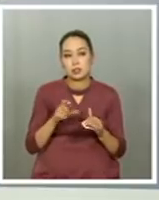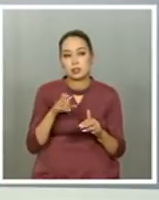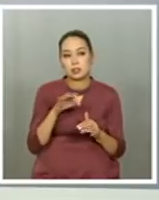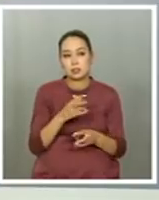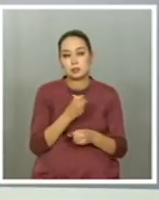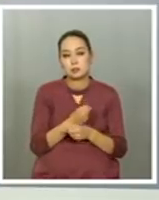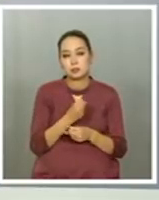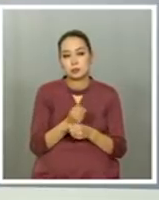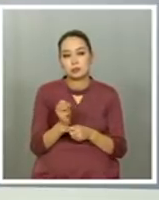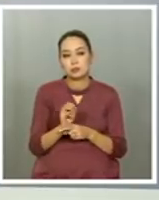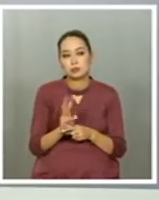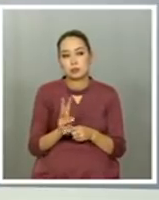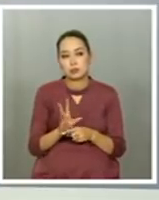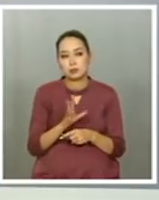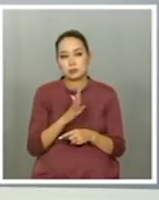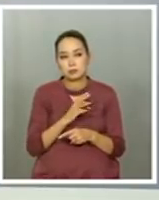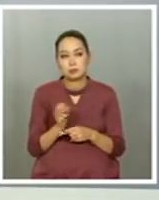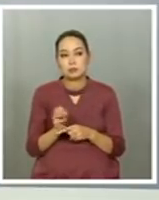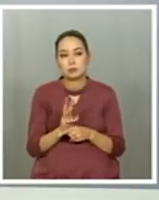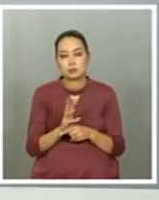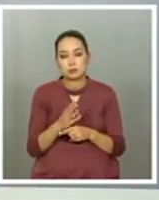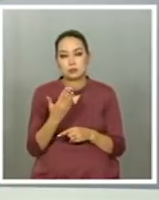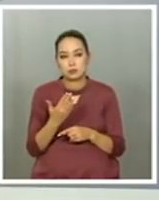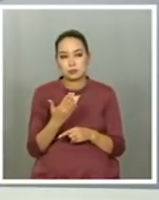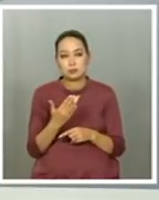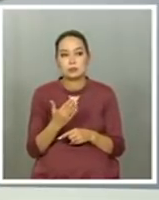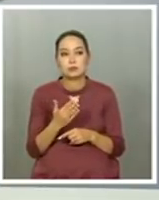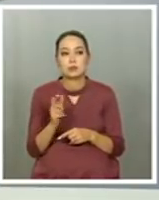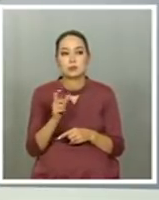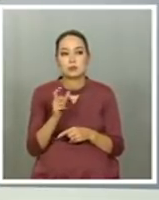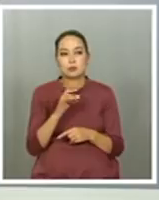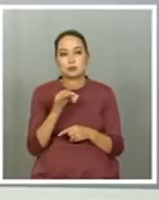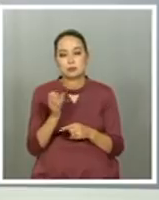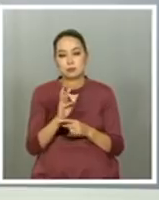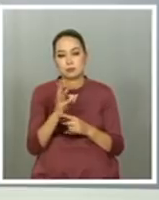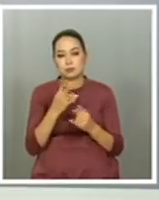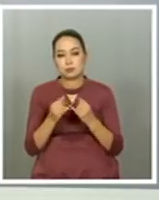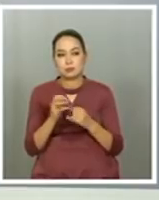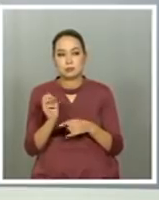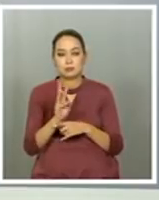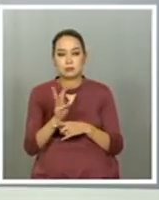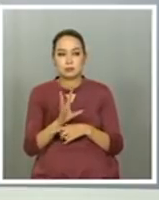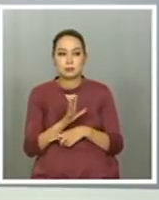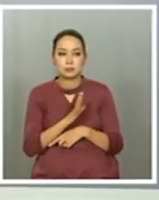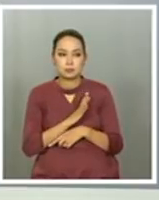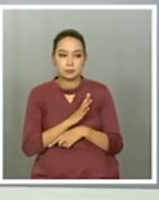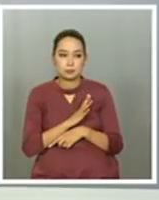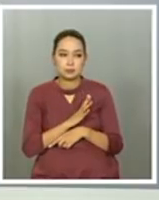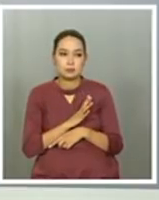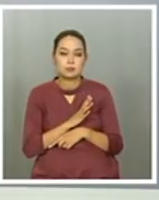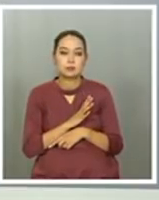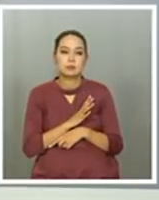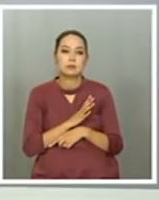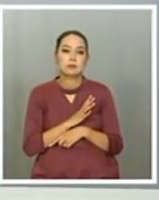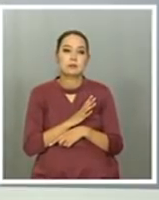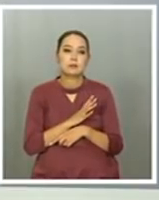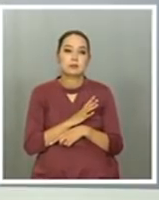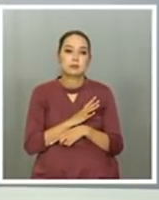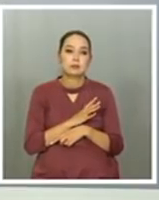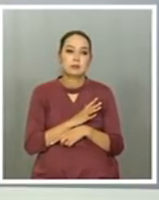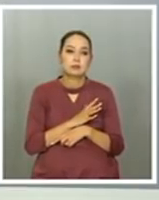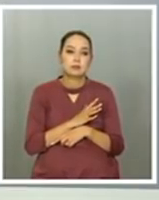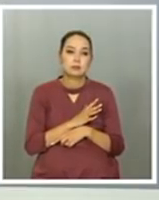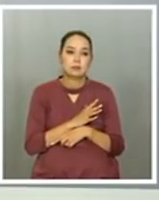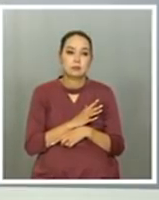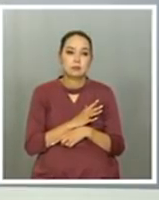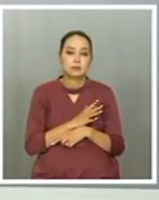спиртін жақтық. Жаққан кезде көгілдір әлсіз жалынмен жанды. Басқа гомологты қатарына қарағанда, мысалы,